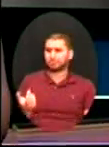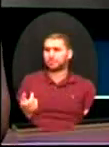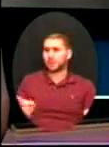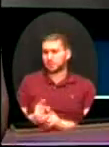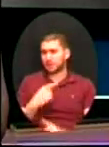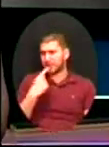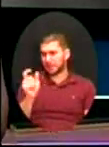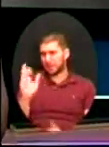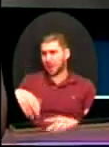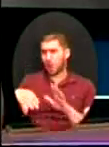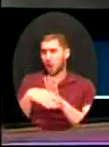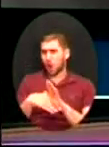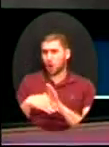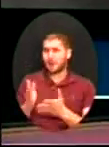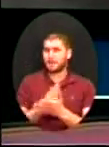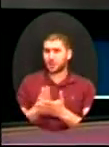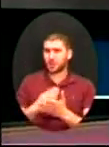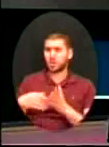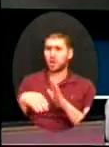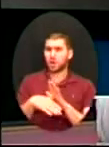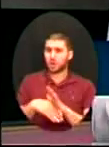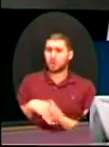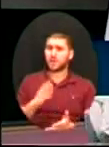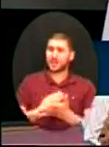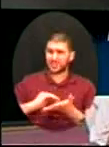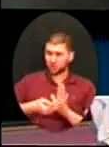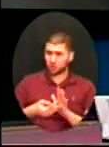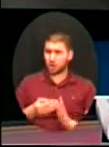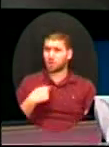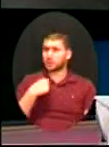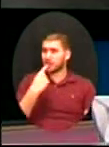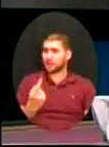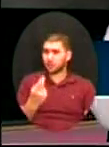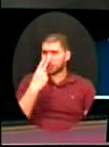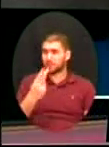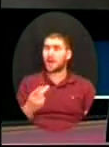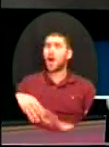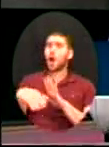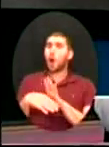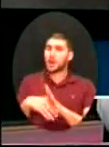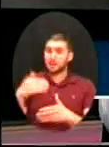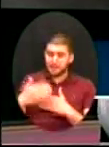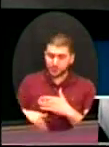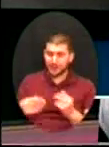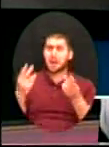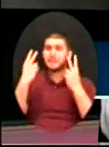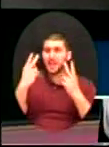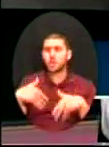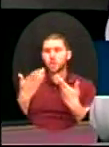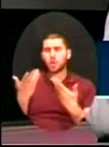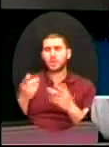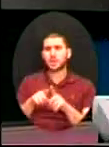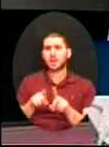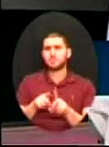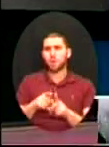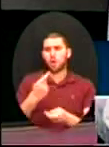רגע, אני אגיד רק מילה על חוק המכינות. חוק המכינות היום, כן, אנחנו מכירות את זה מצוין. כן. החוק הזה בסוף בעיקר נותן את הקטע